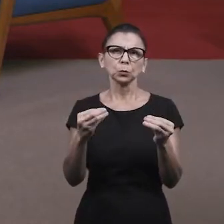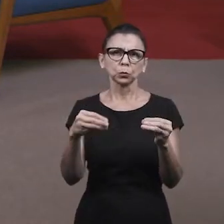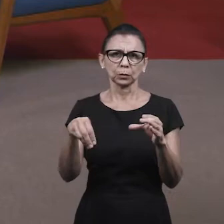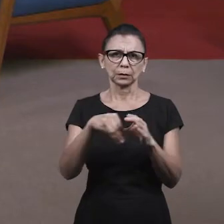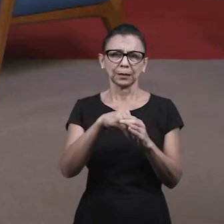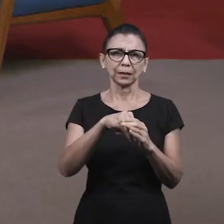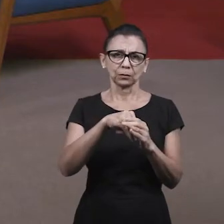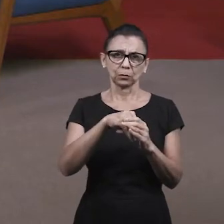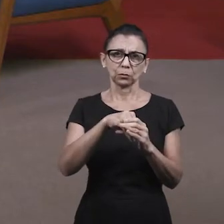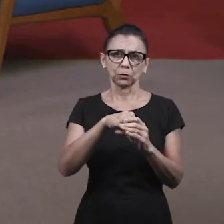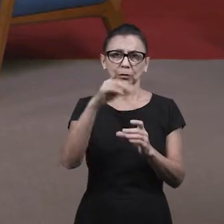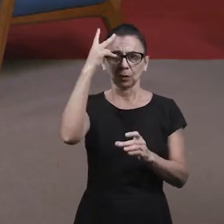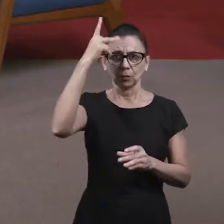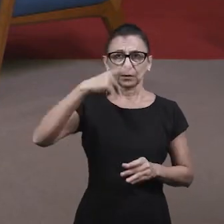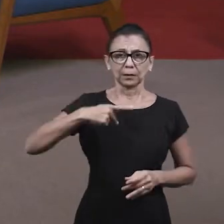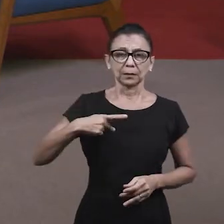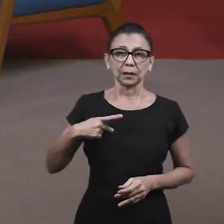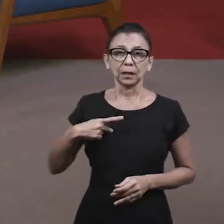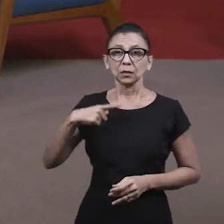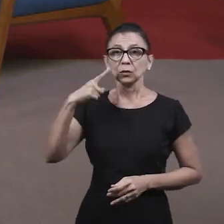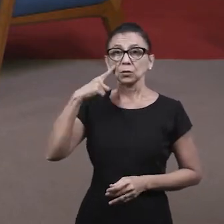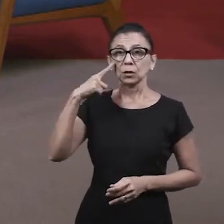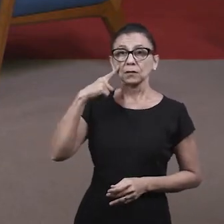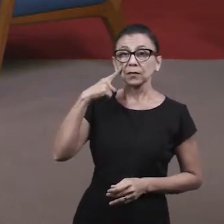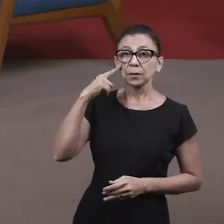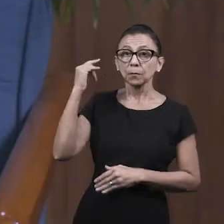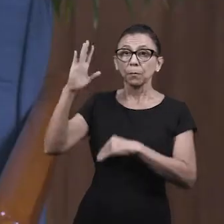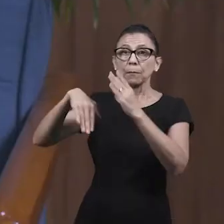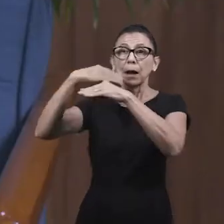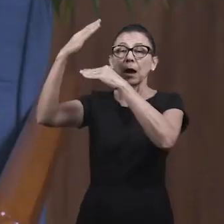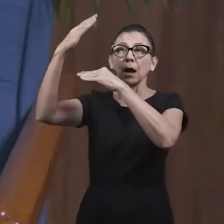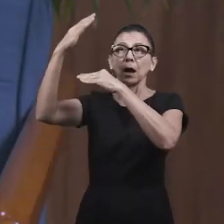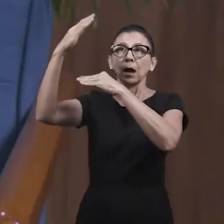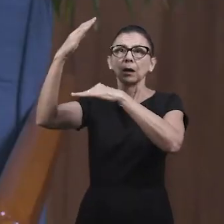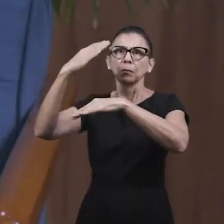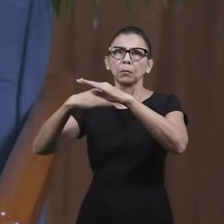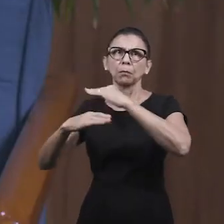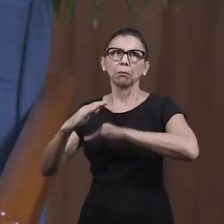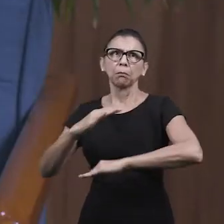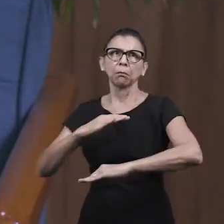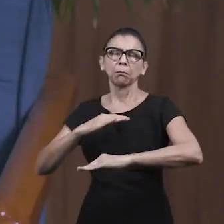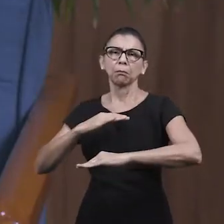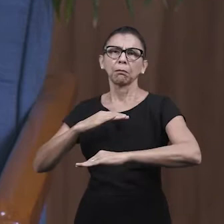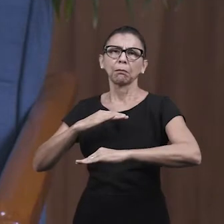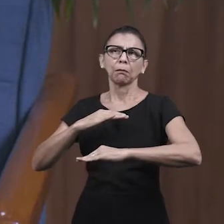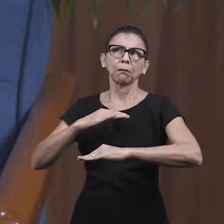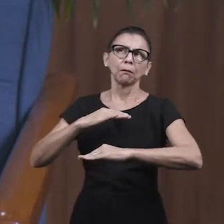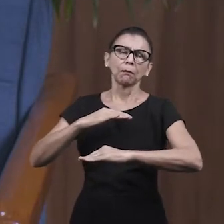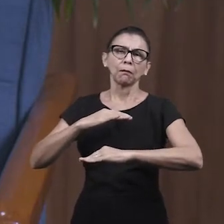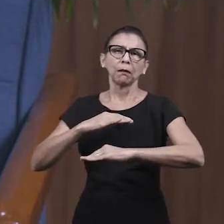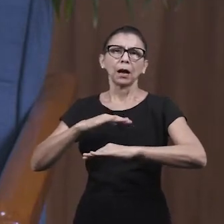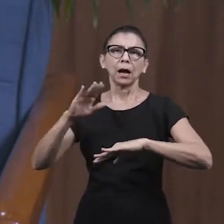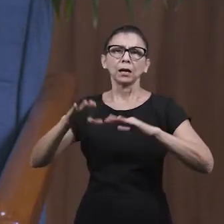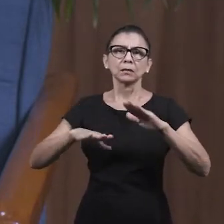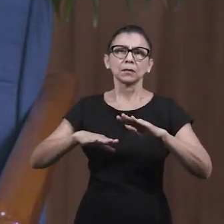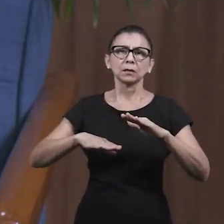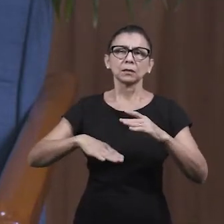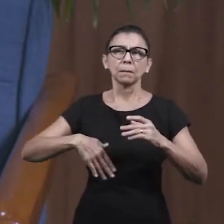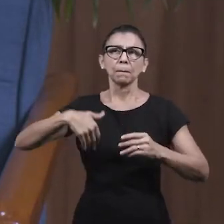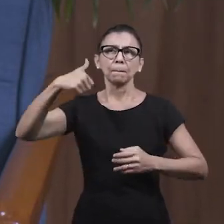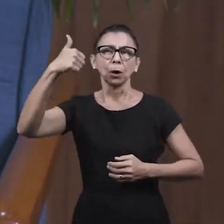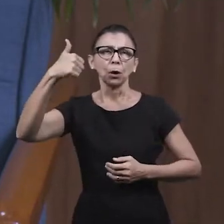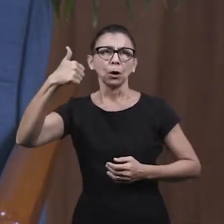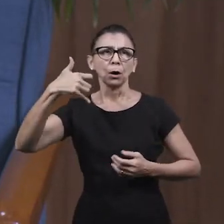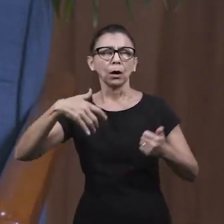point de vue technologique, de tous ceux qui touchent la vie humaine, la recherche. Nous voyons